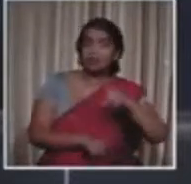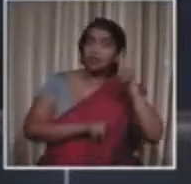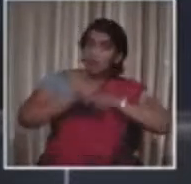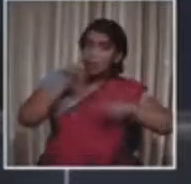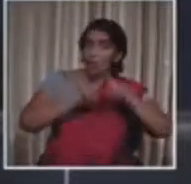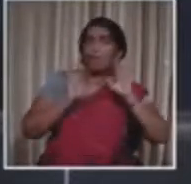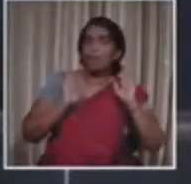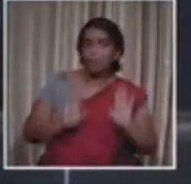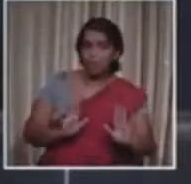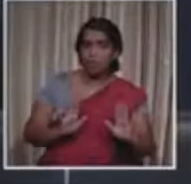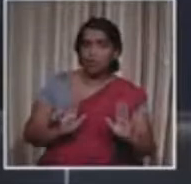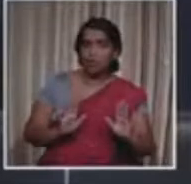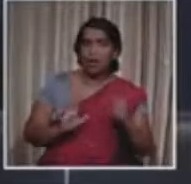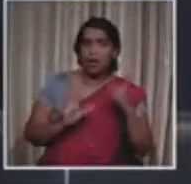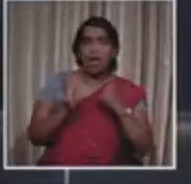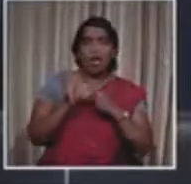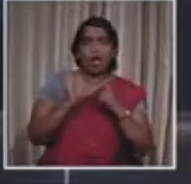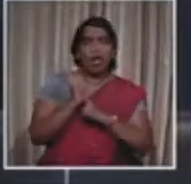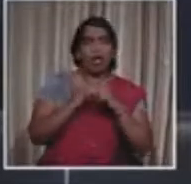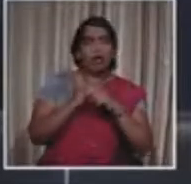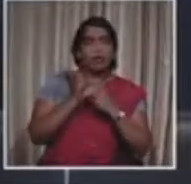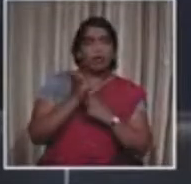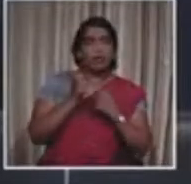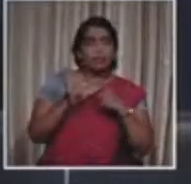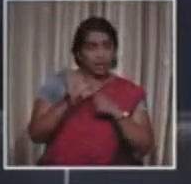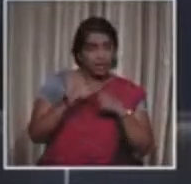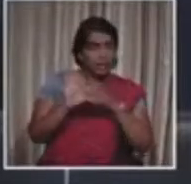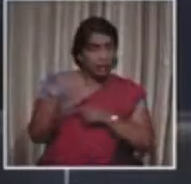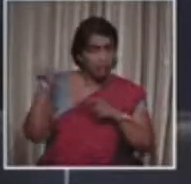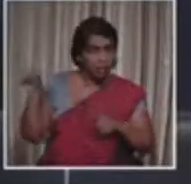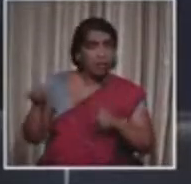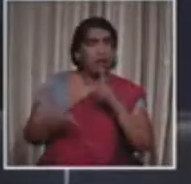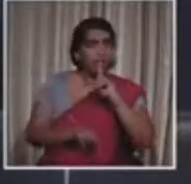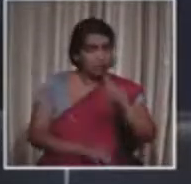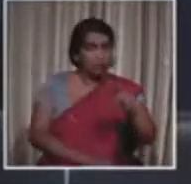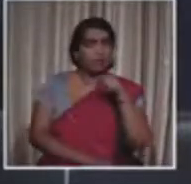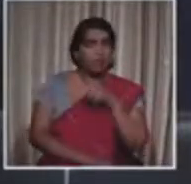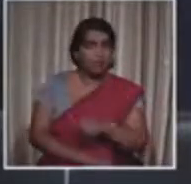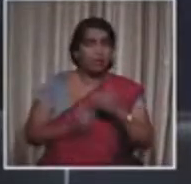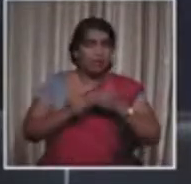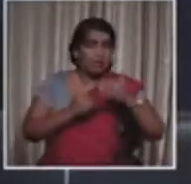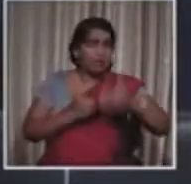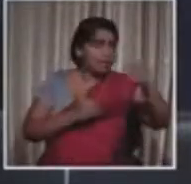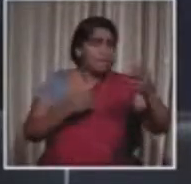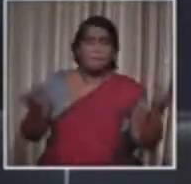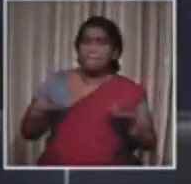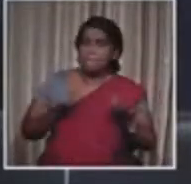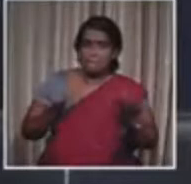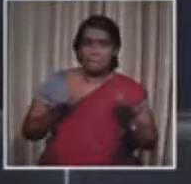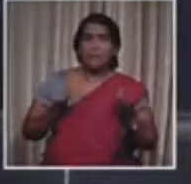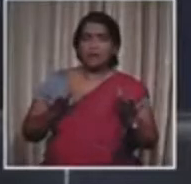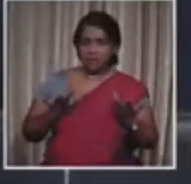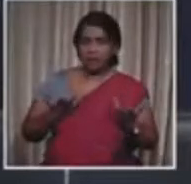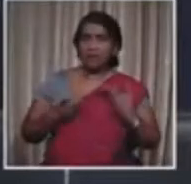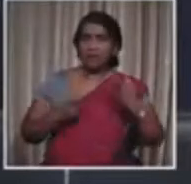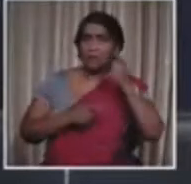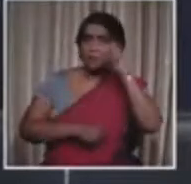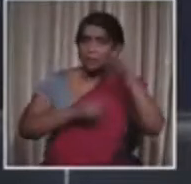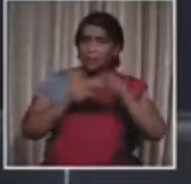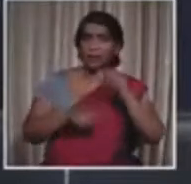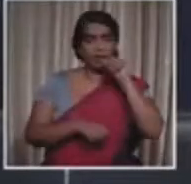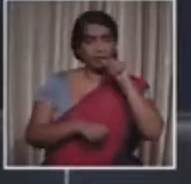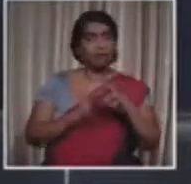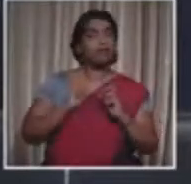සාකච්ඡා කරන්න ඕනේ. අපේ අනුරයාපා මන්ත්‍රීමාගේ කතාවෙත් ඒක මතුනේ. මේක තව ඇදගෙන යන්න බෑ. අපි ජනතාවට මොකක්